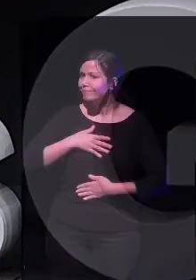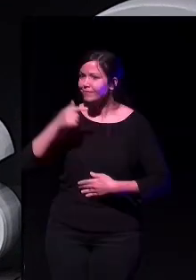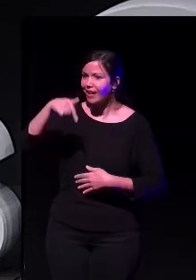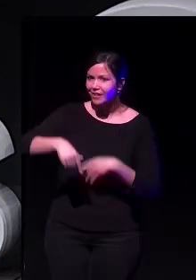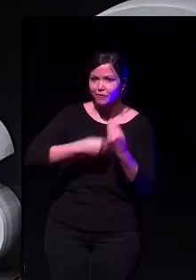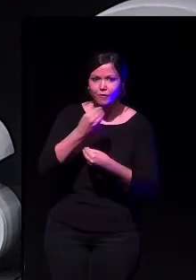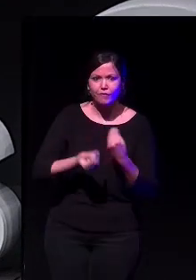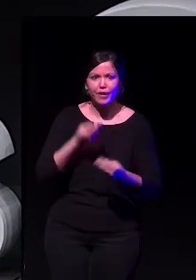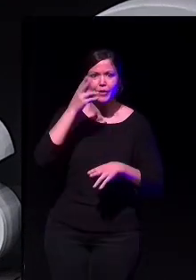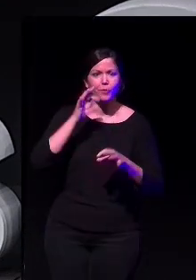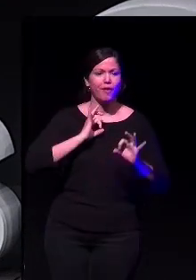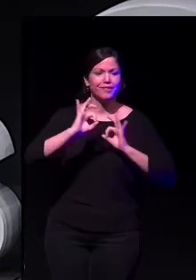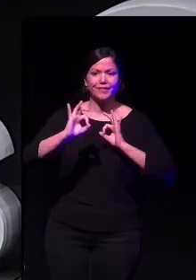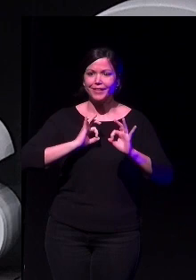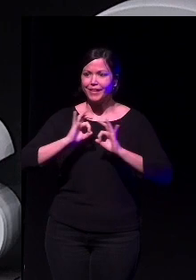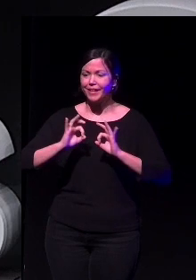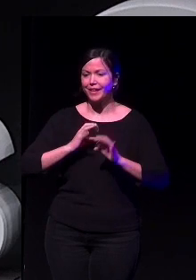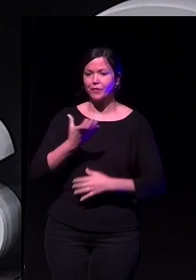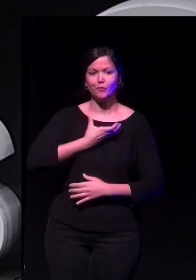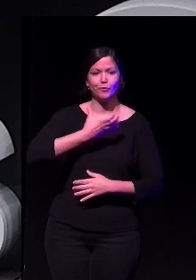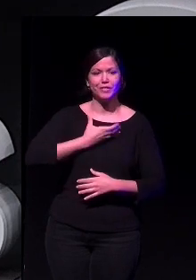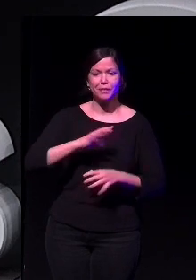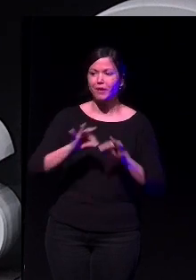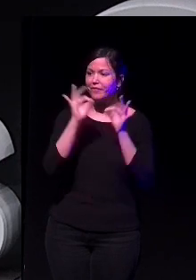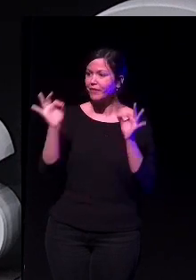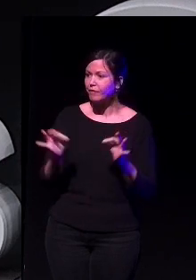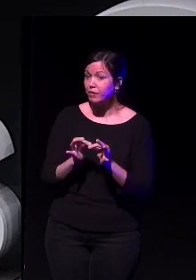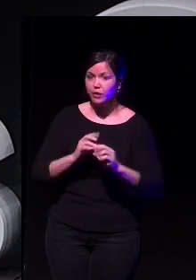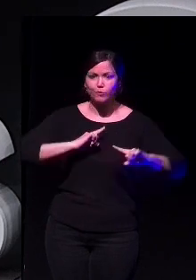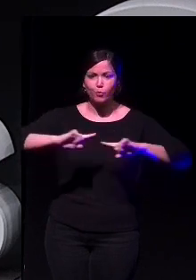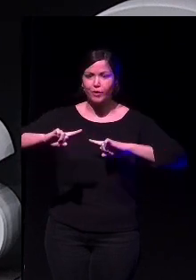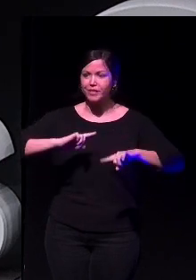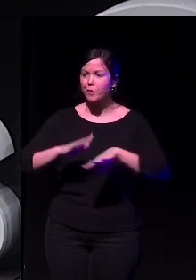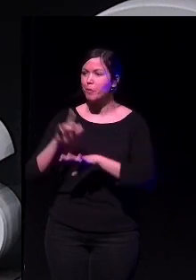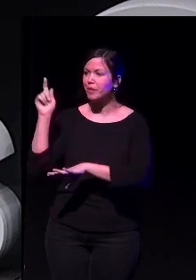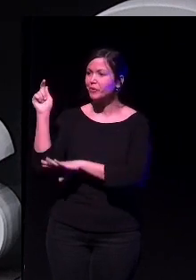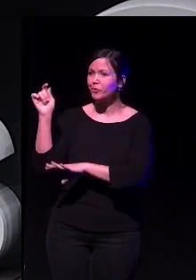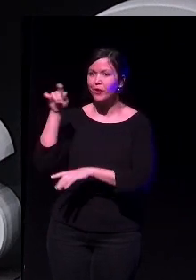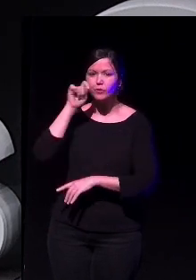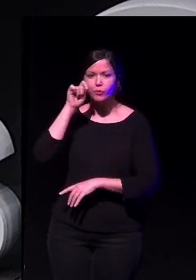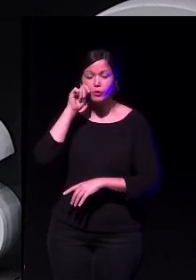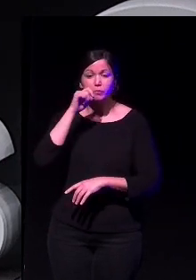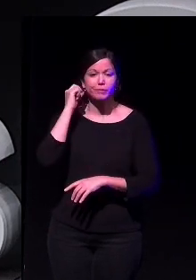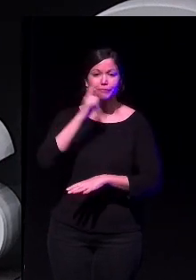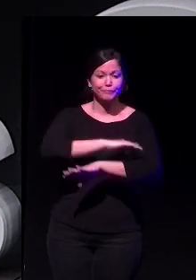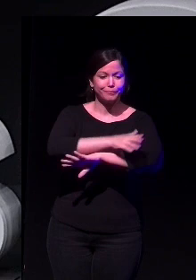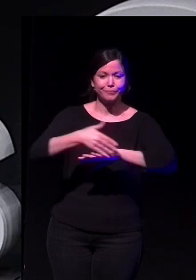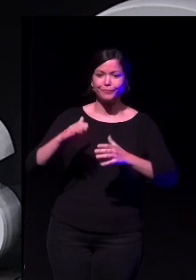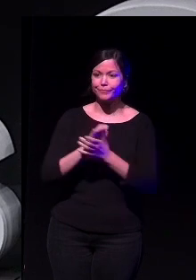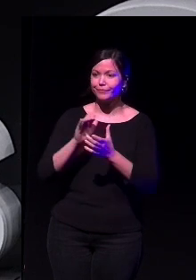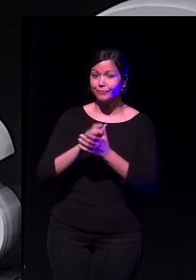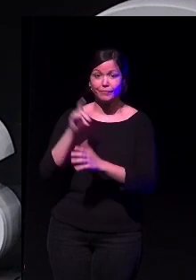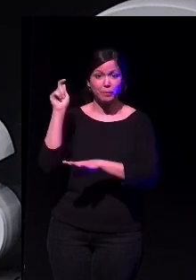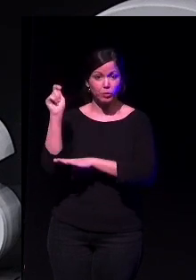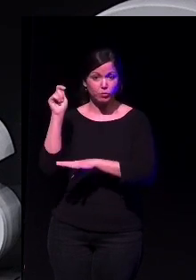al Teatre Municipal al Jardí de Figueres. Els Premis GIR estan organitzats pel Patronat de Turisme Costa Brava Girona de la Diputació de